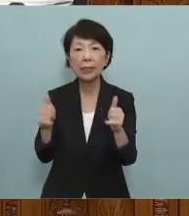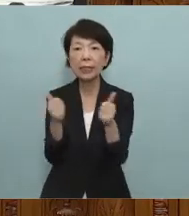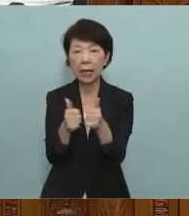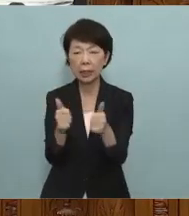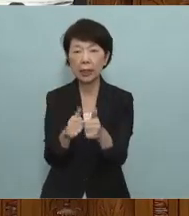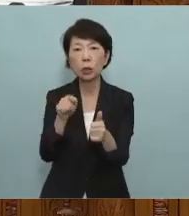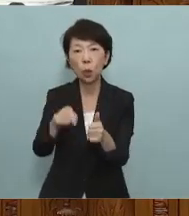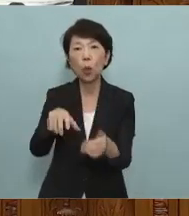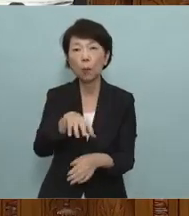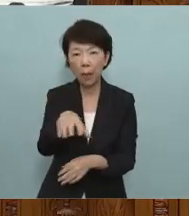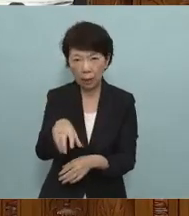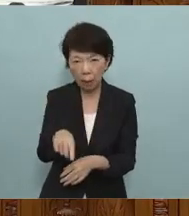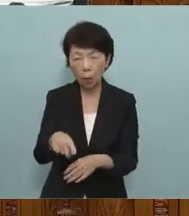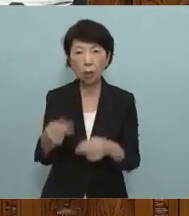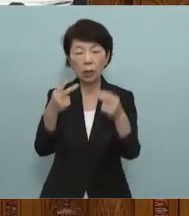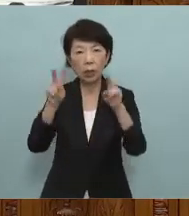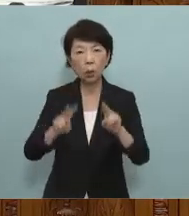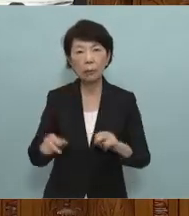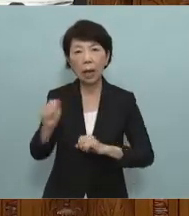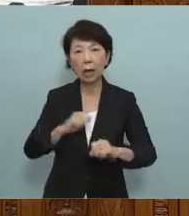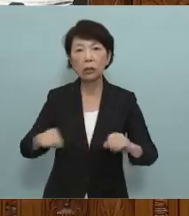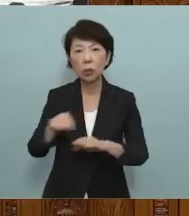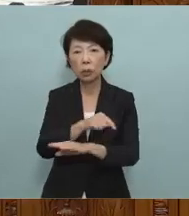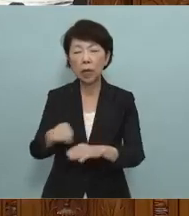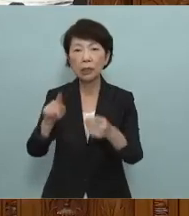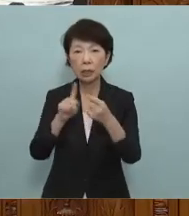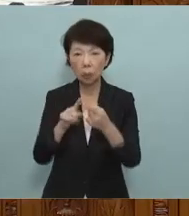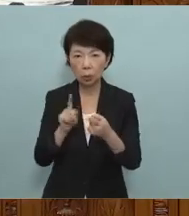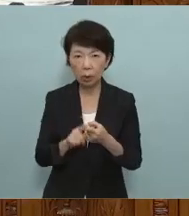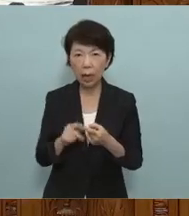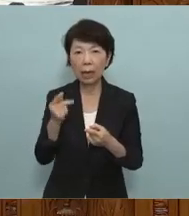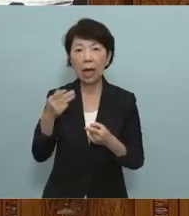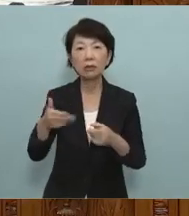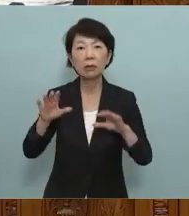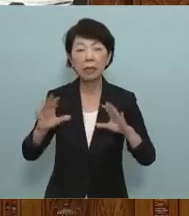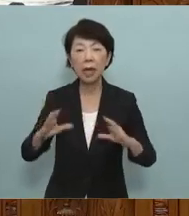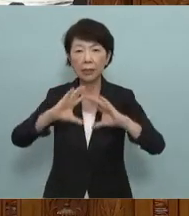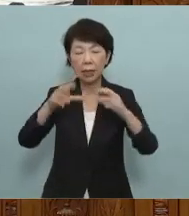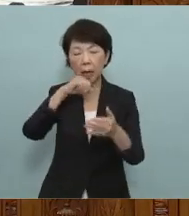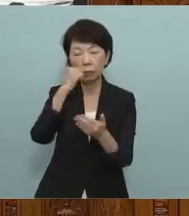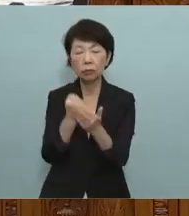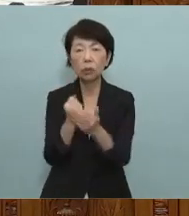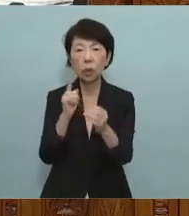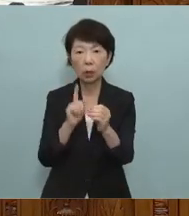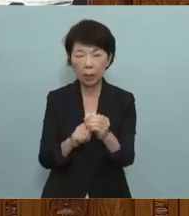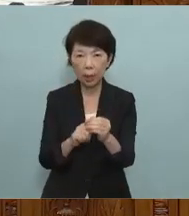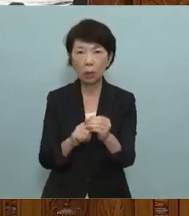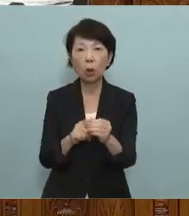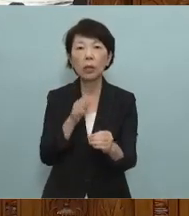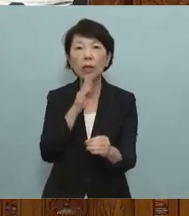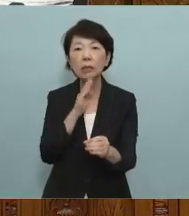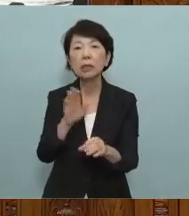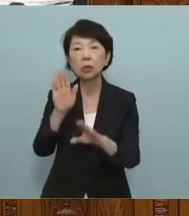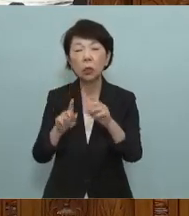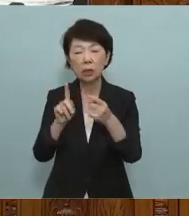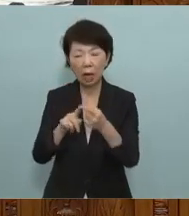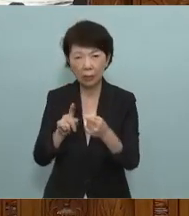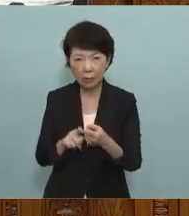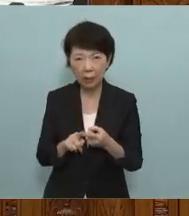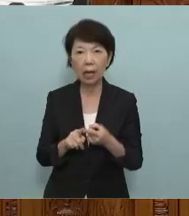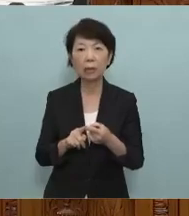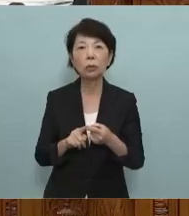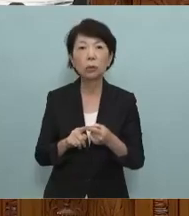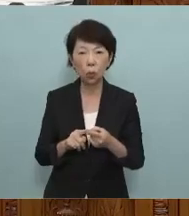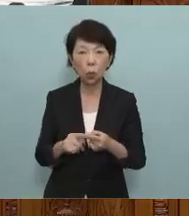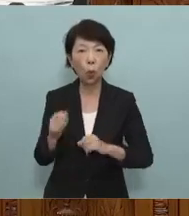しながら、広島アクションプランに沿って核兵器のない世界に向けた現実的かつ実践的な歩みを